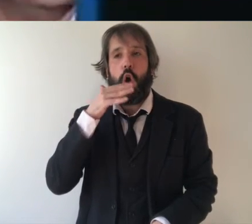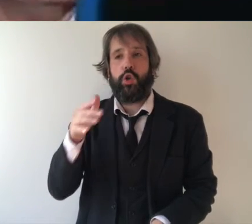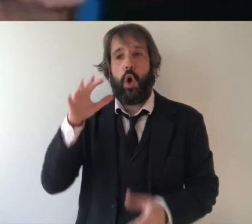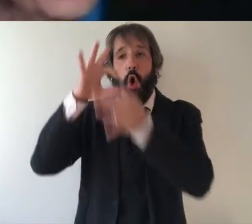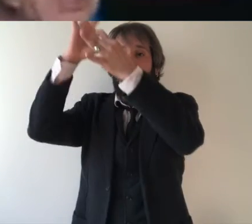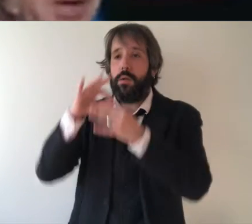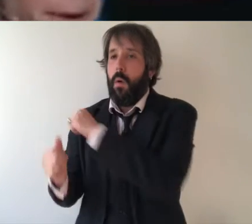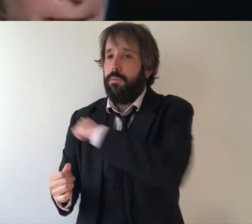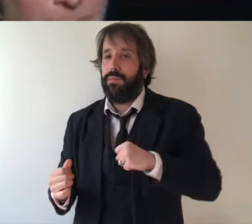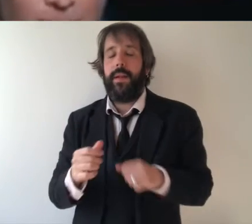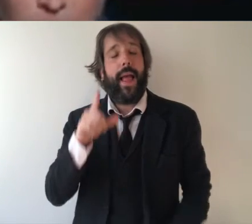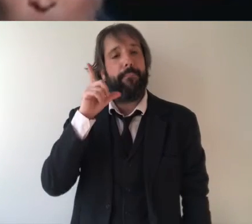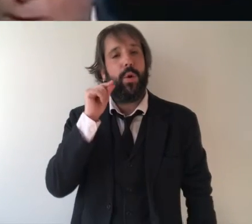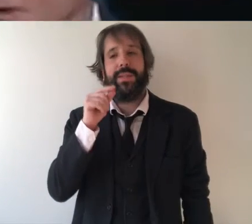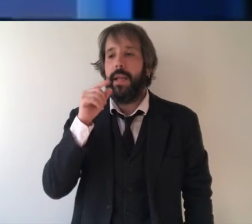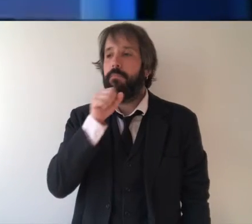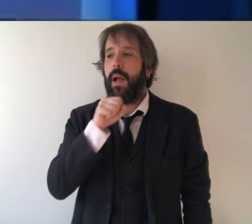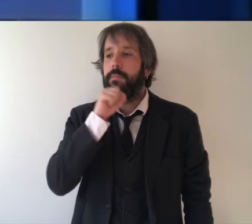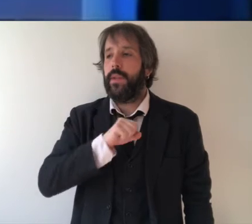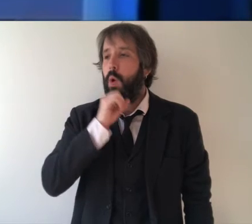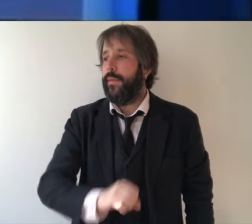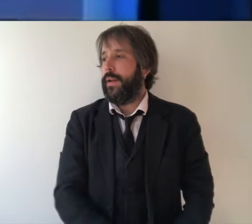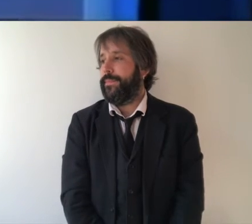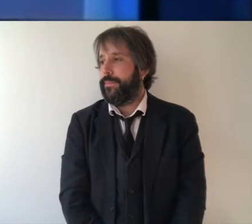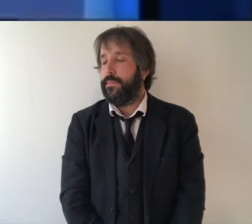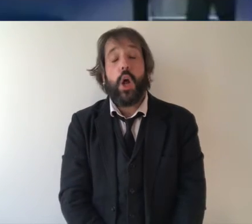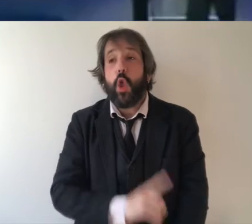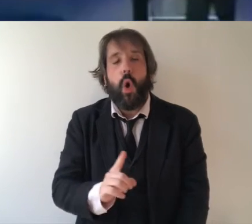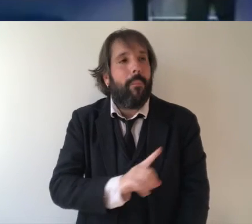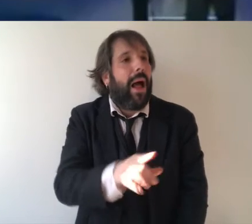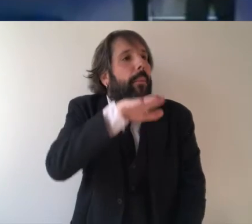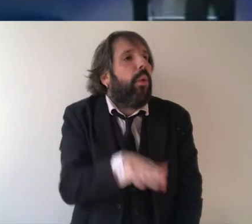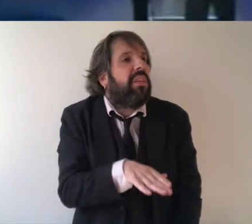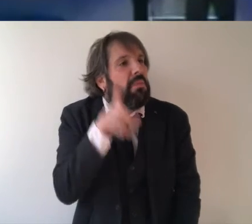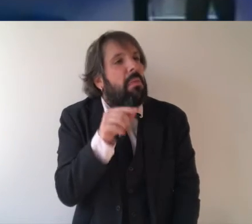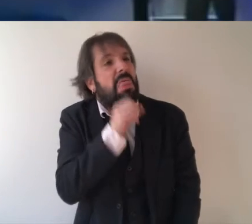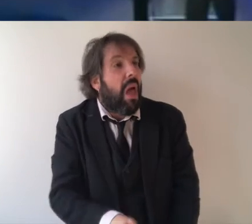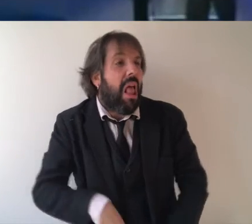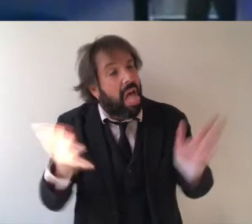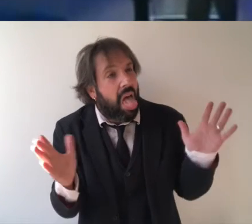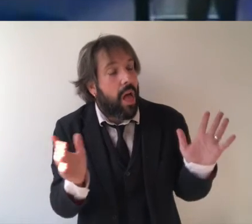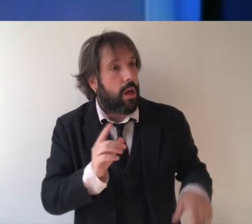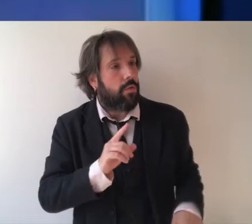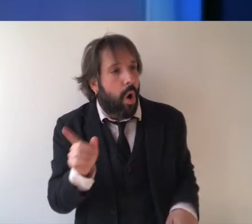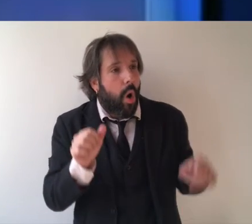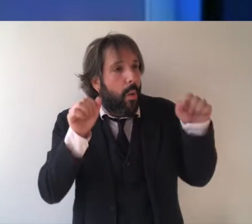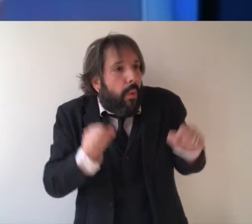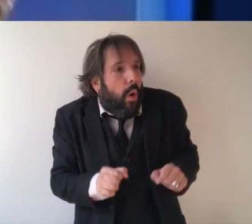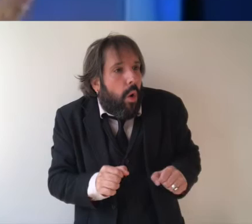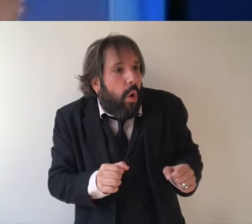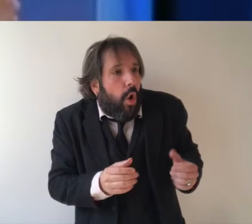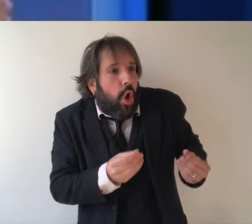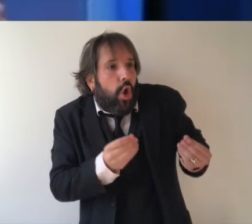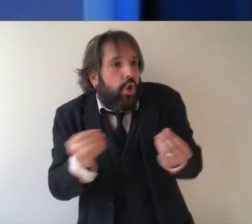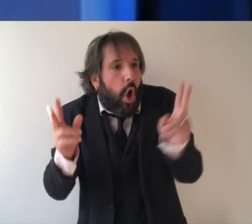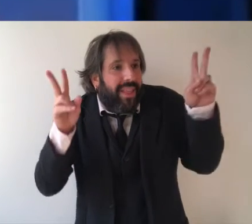profane, Petit Papa Noël. Non. Non, pas Petit Papa Noël, comme ça. Oh là, oh. Est-ce que tu peux donner,